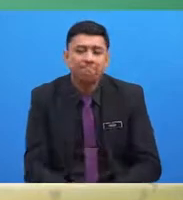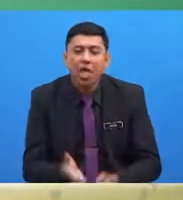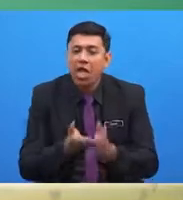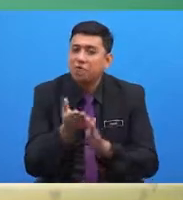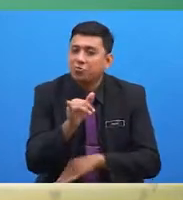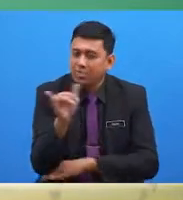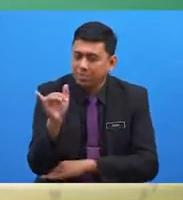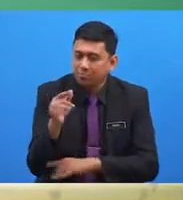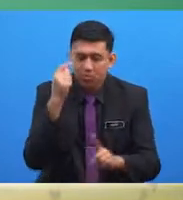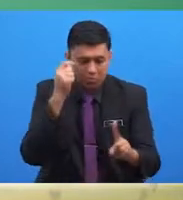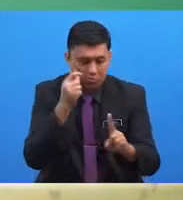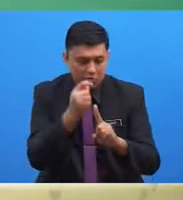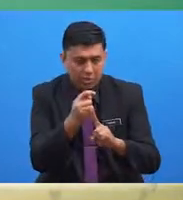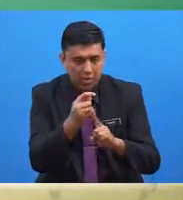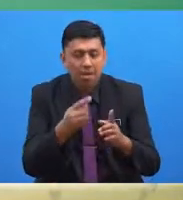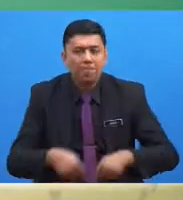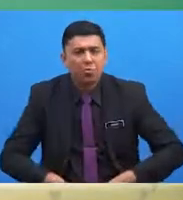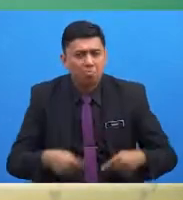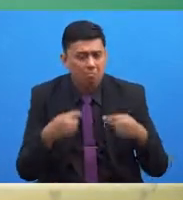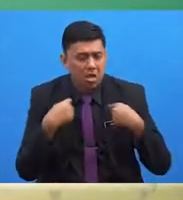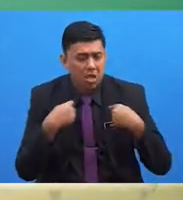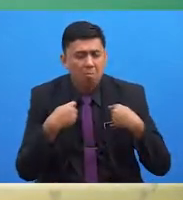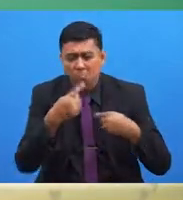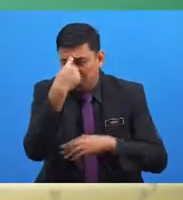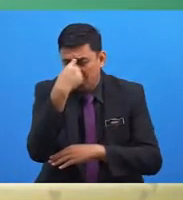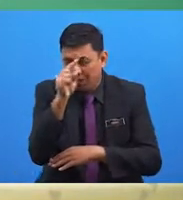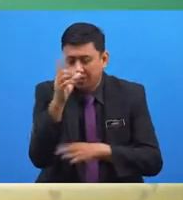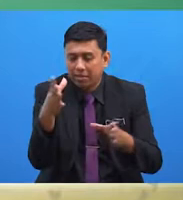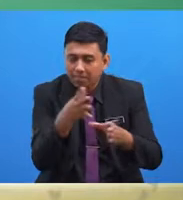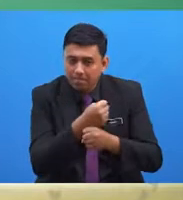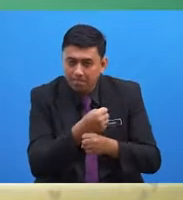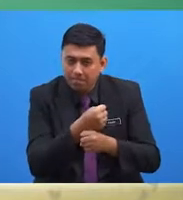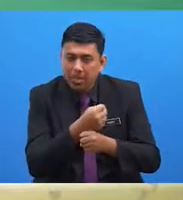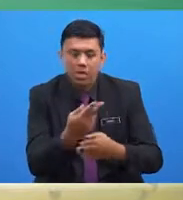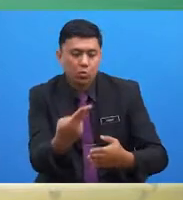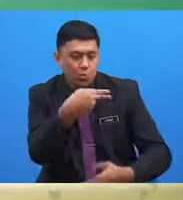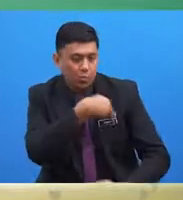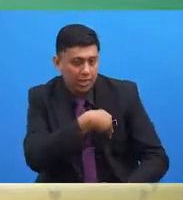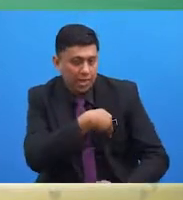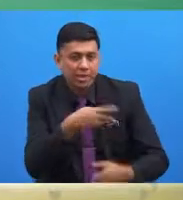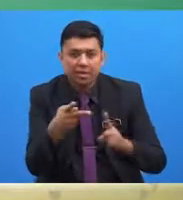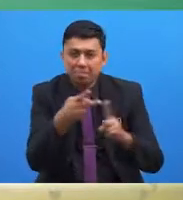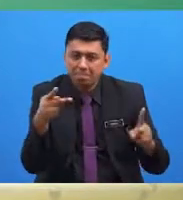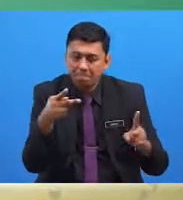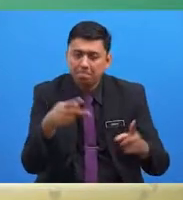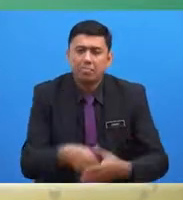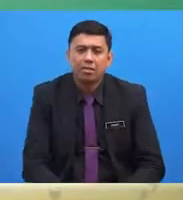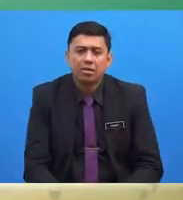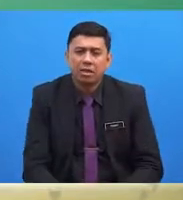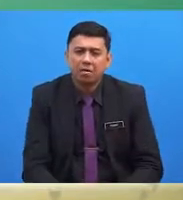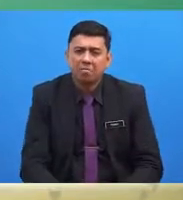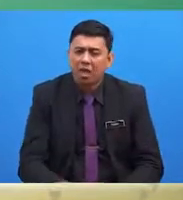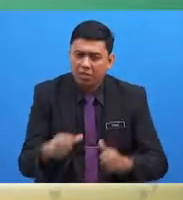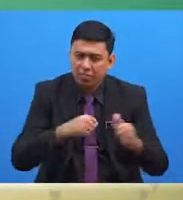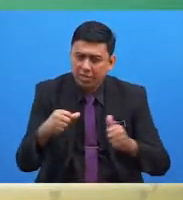Seterusnya, tujuan penubuhan perkongsian adalah untuk memperoleh keuntungan daripada aktiviti perniagaan